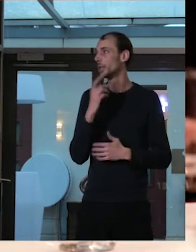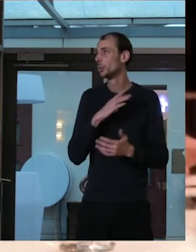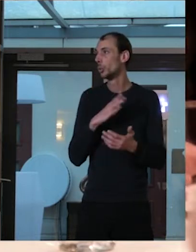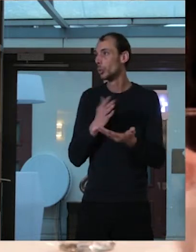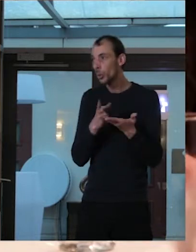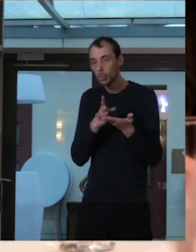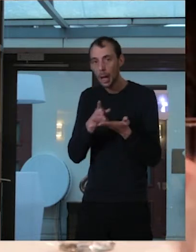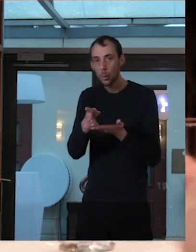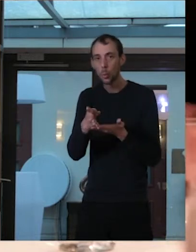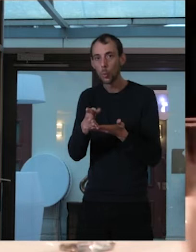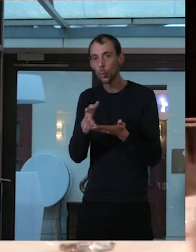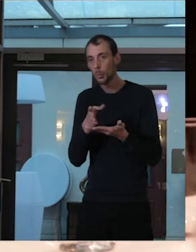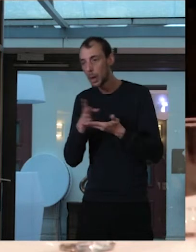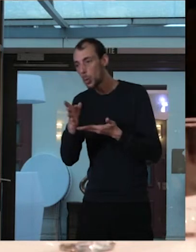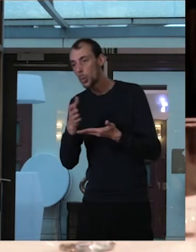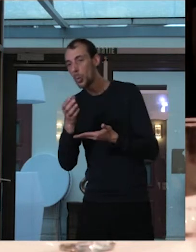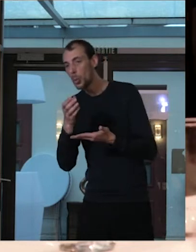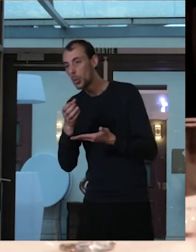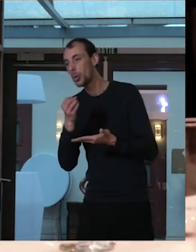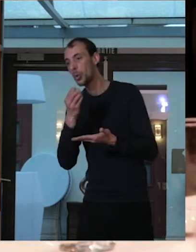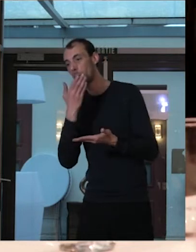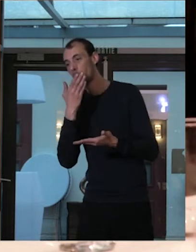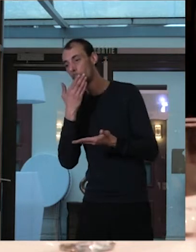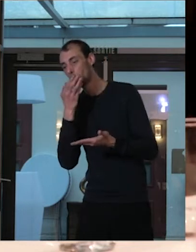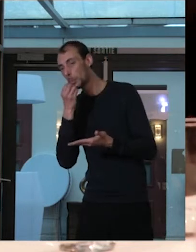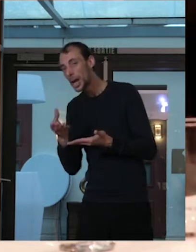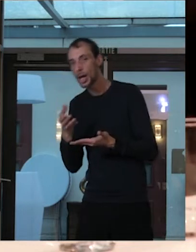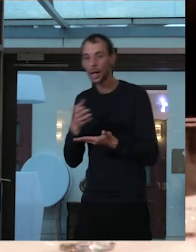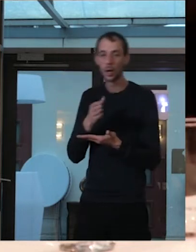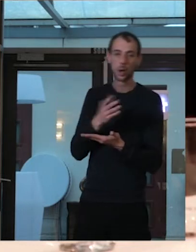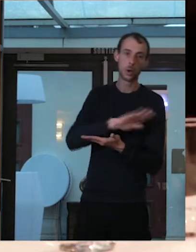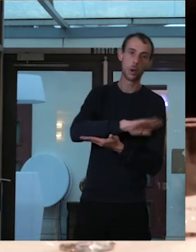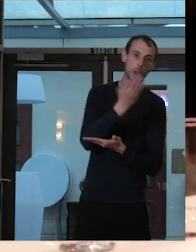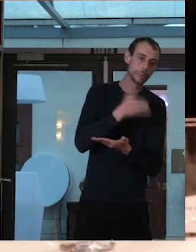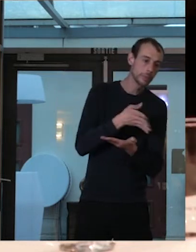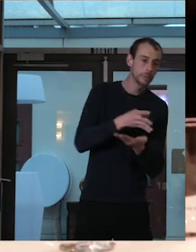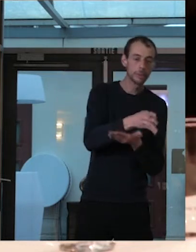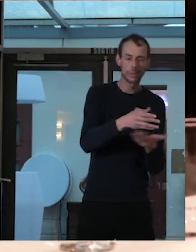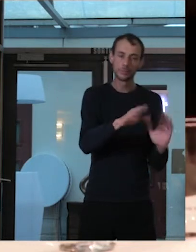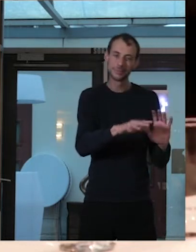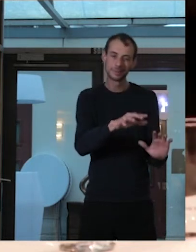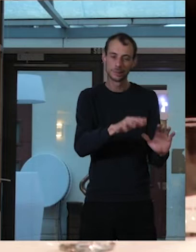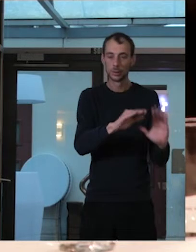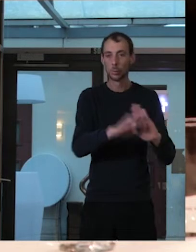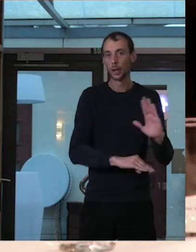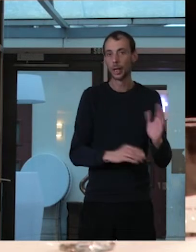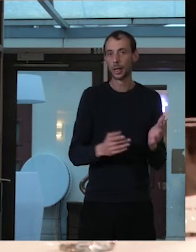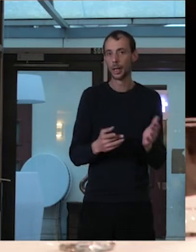préférables que d'autres, et plus tracés que d'autres. Ouais.